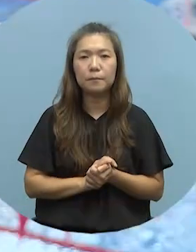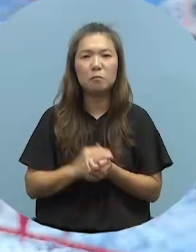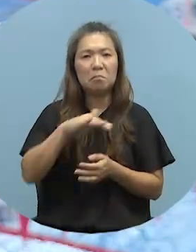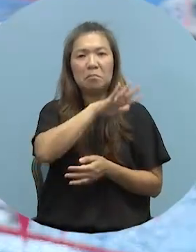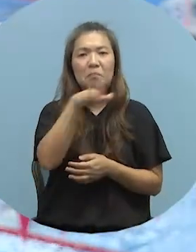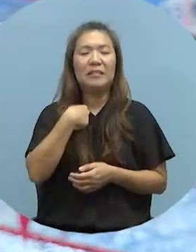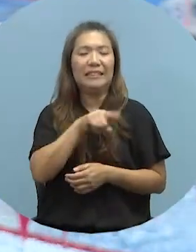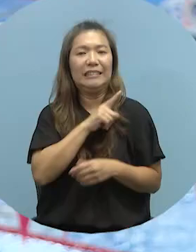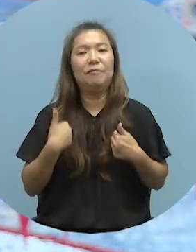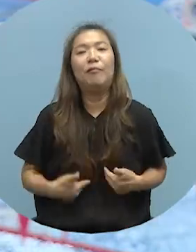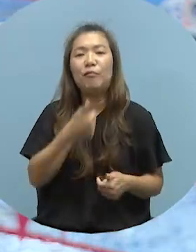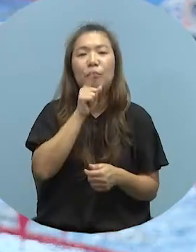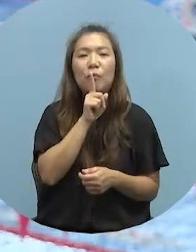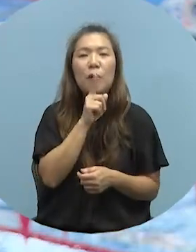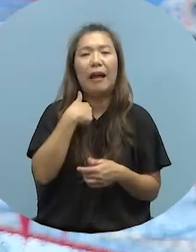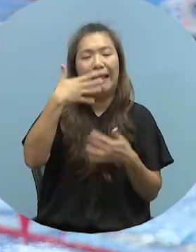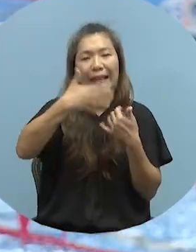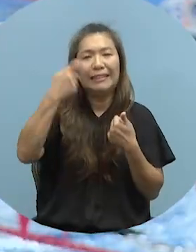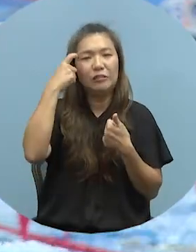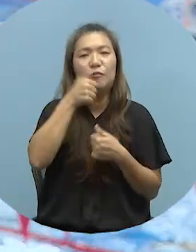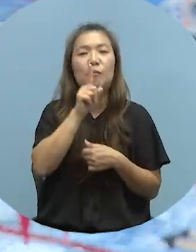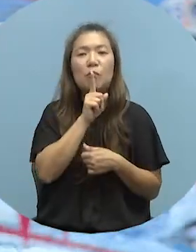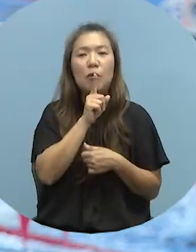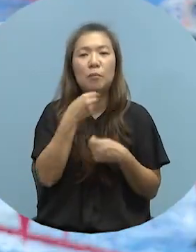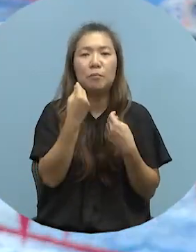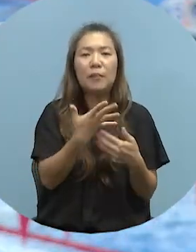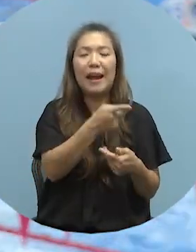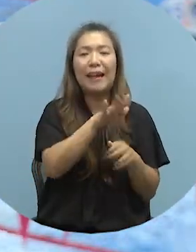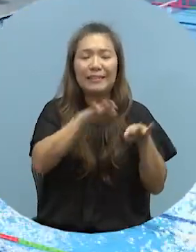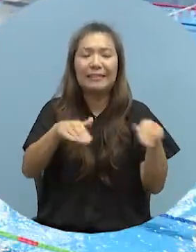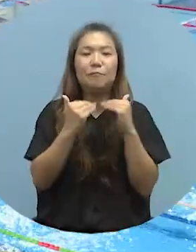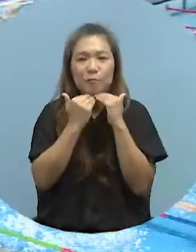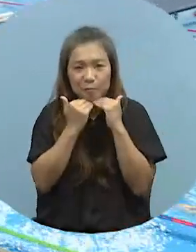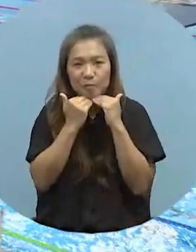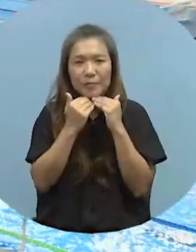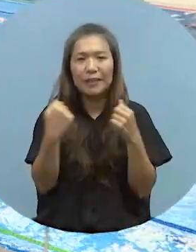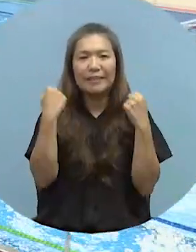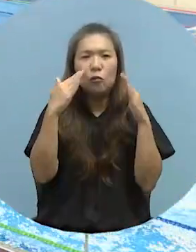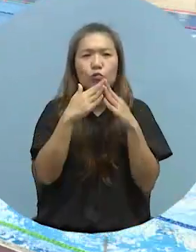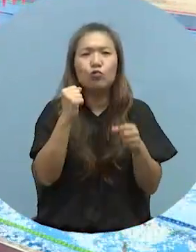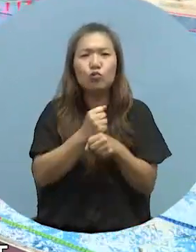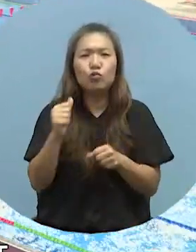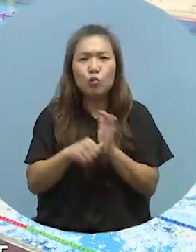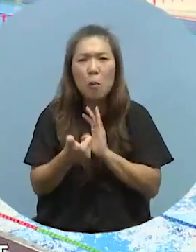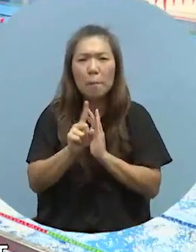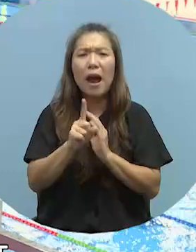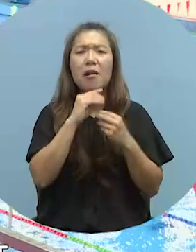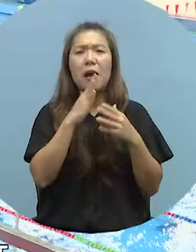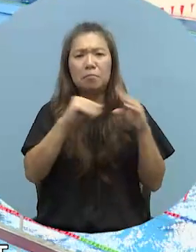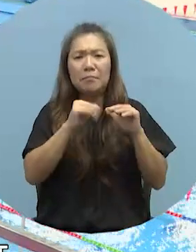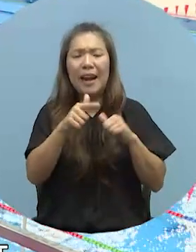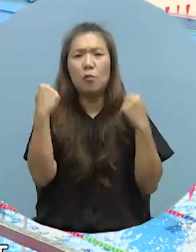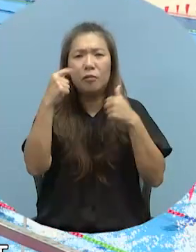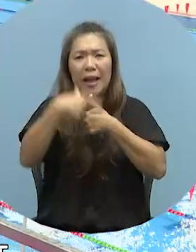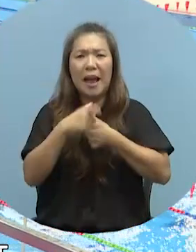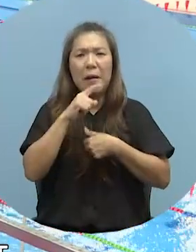大家都是为人父母，我们理解每一个家长对孩子的期盼。体院做的最好的地方呢，是解决了运动